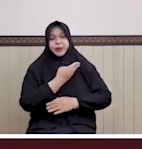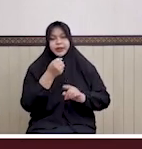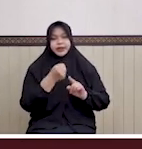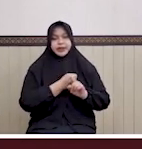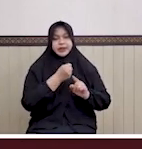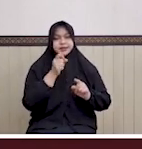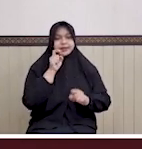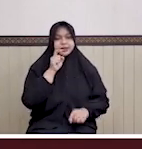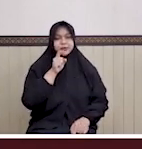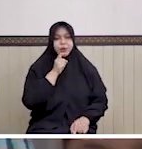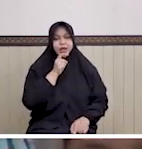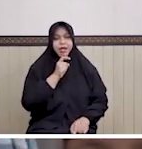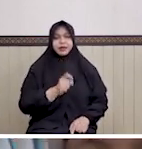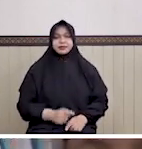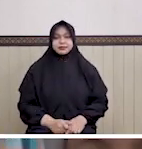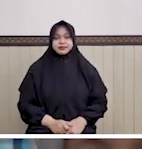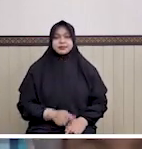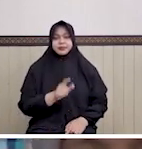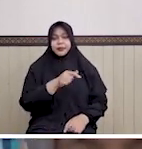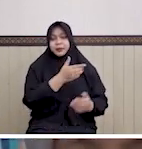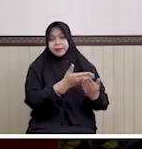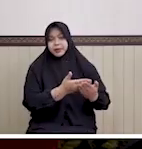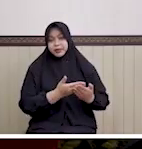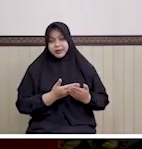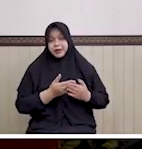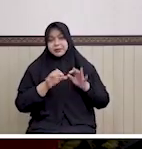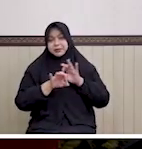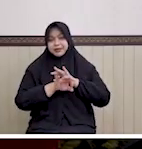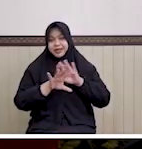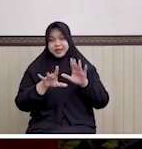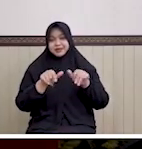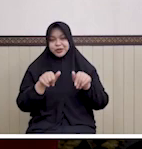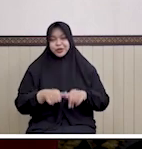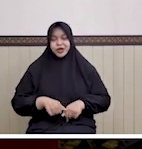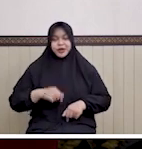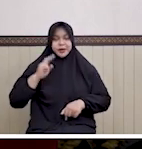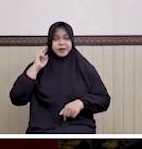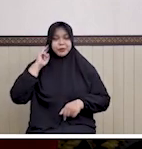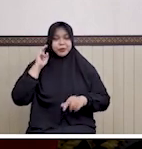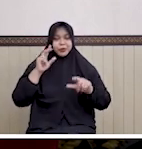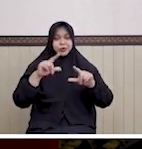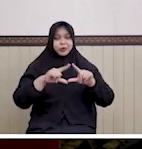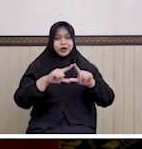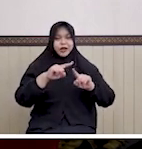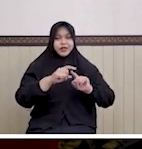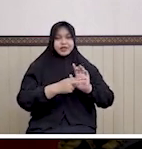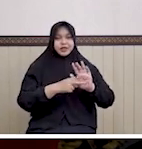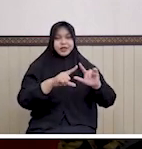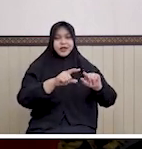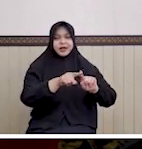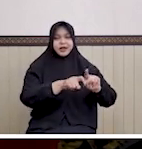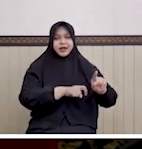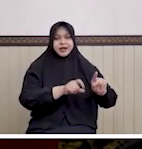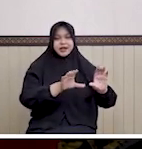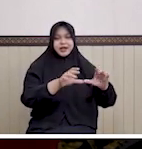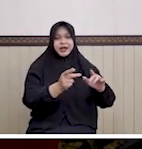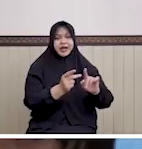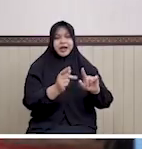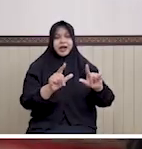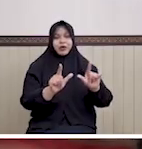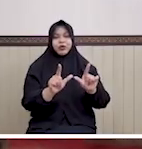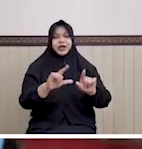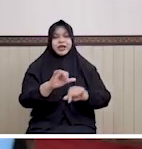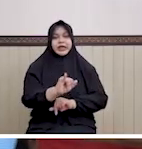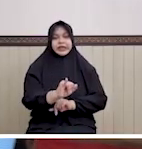seksual kita minta aja beliau ya betul Mbak Ratna Dwi Setyaningsih ini dari himpunan wanita disabilitas